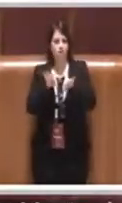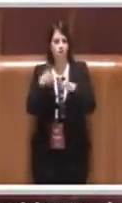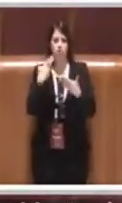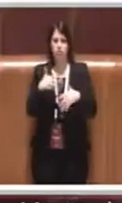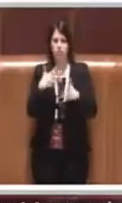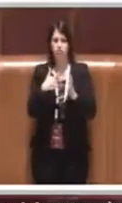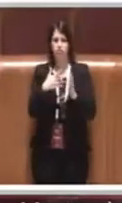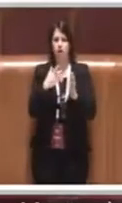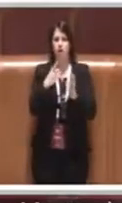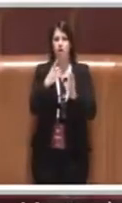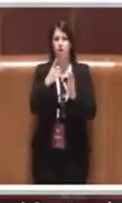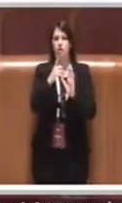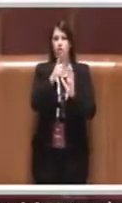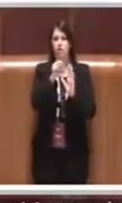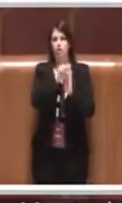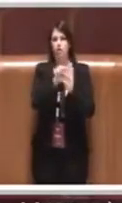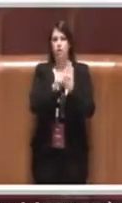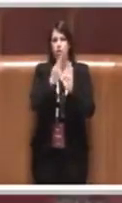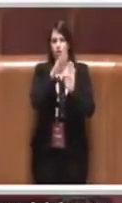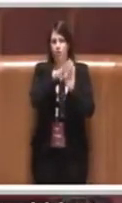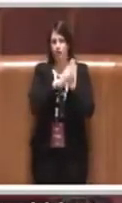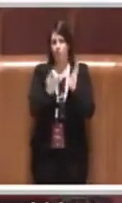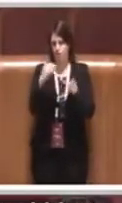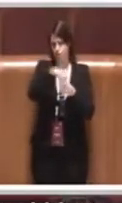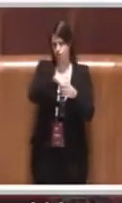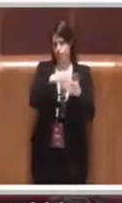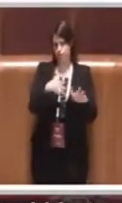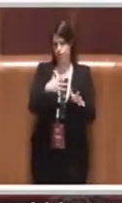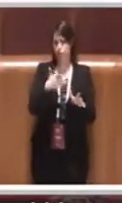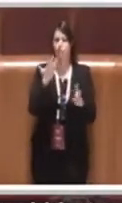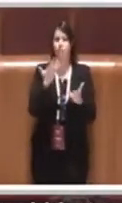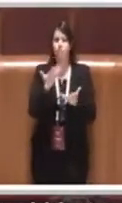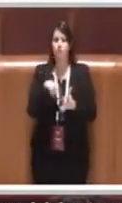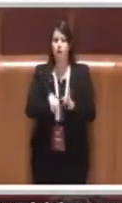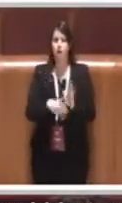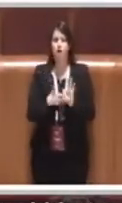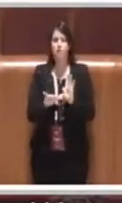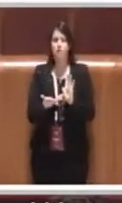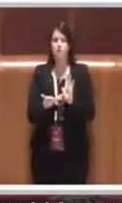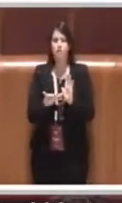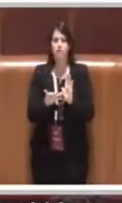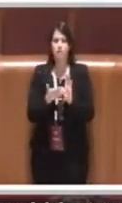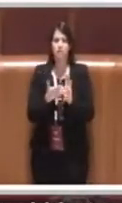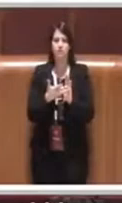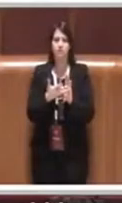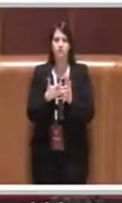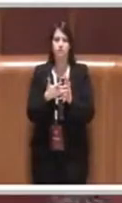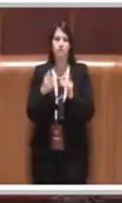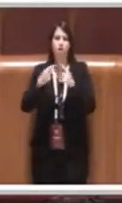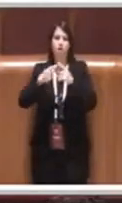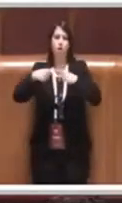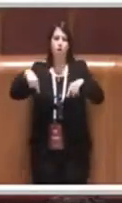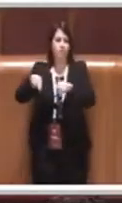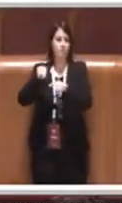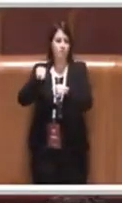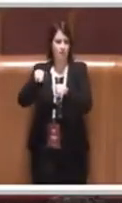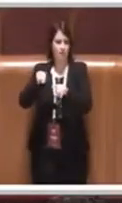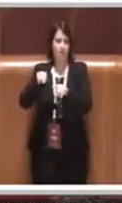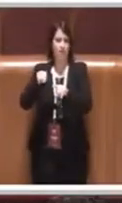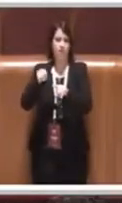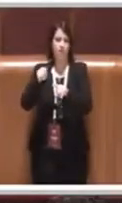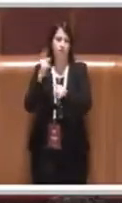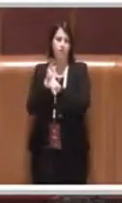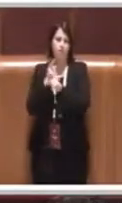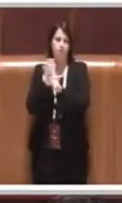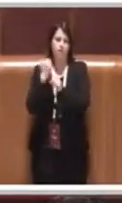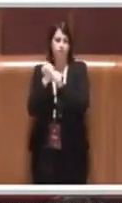documento unico di programmazione e che riguarda la trasparenza delle attività, degli atti degli organi consiliari. Come sappiamo, tra un po', insomma, andrà in